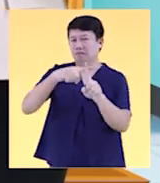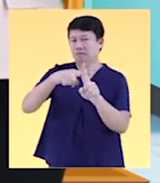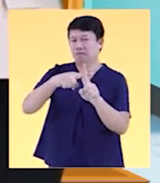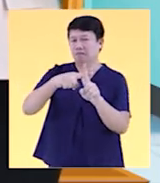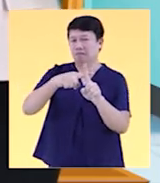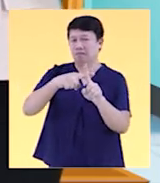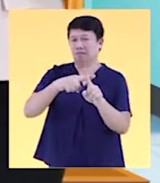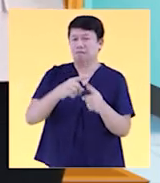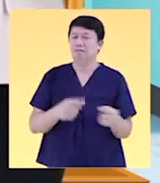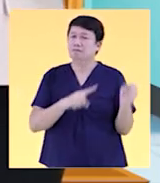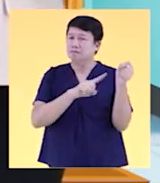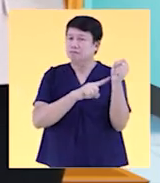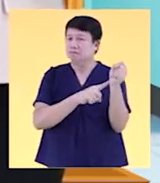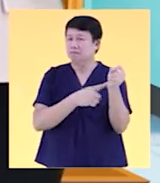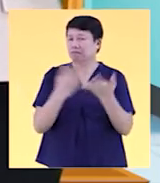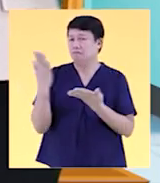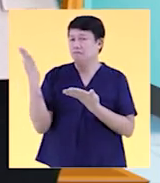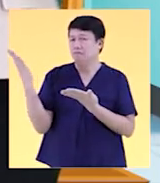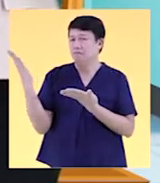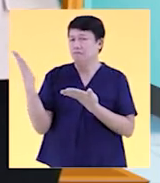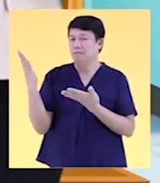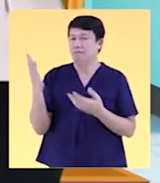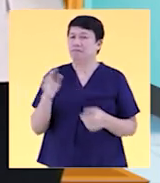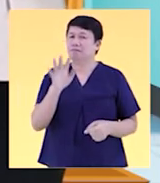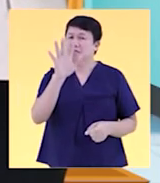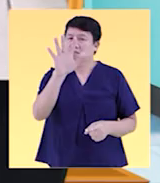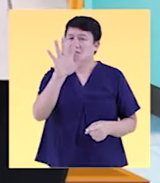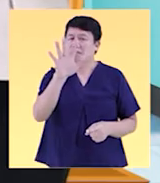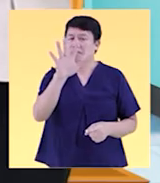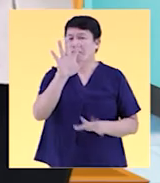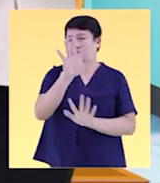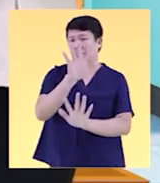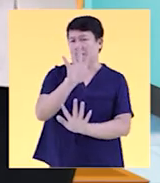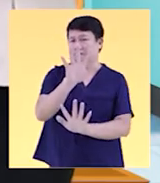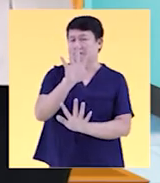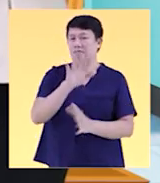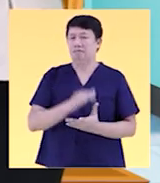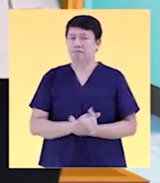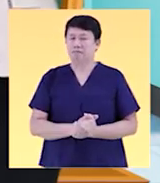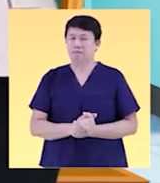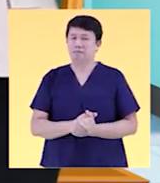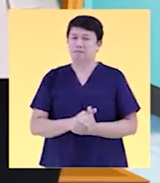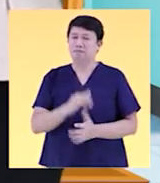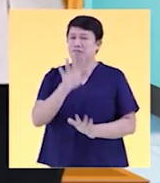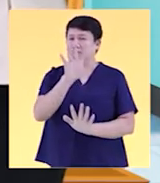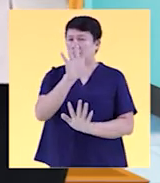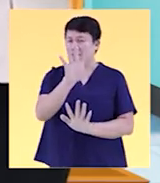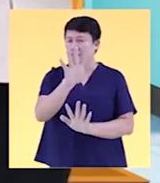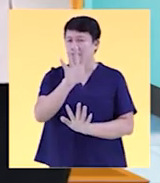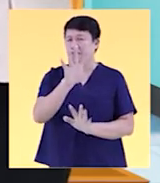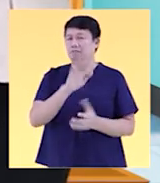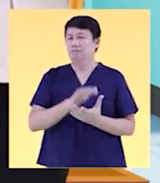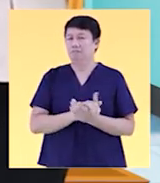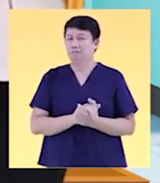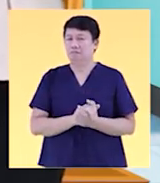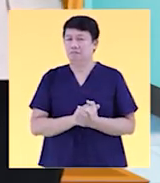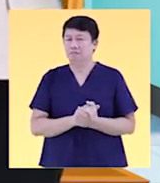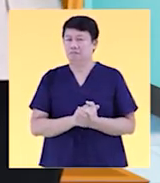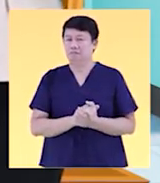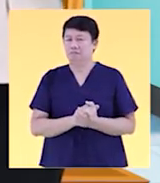pag-add. Uumpisahan natin ito sa 5 at 5. 5